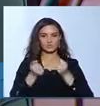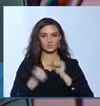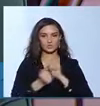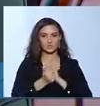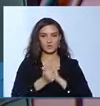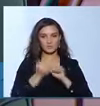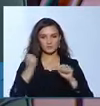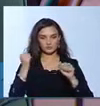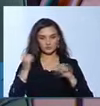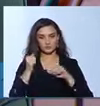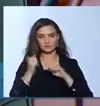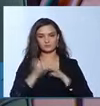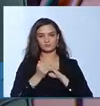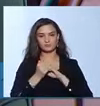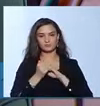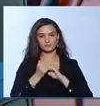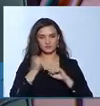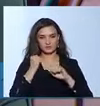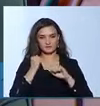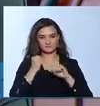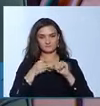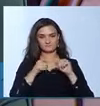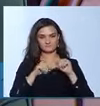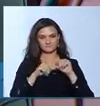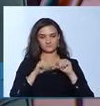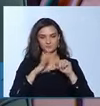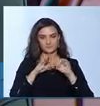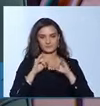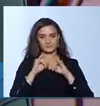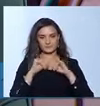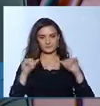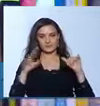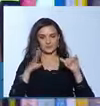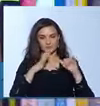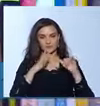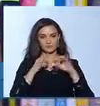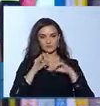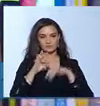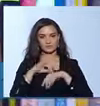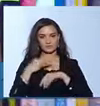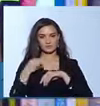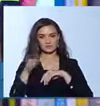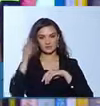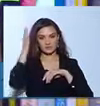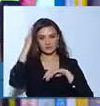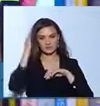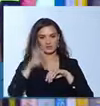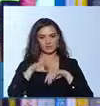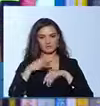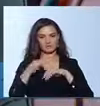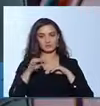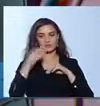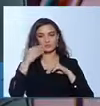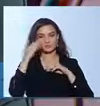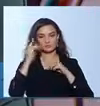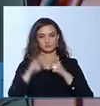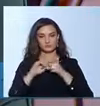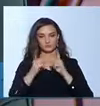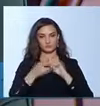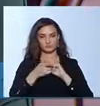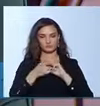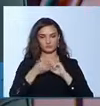გამოშრეს მშრალისებურიაც კი განვითარდეს, იყოს აქერცვლადი თავის კანი და ზაფხულში პირიქით იყოს